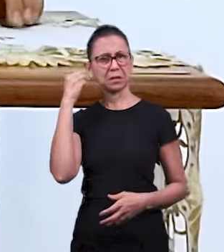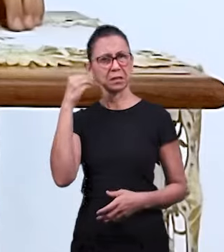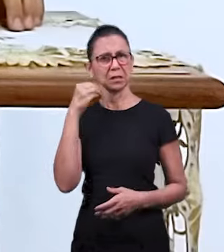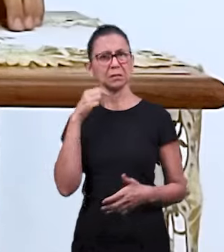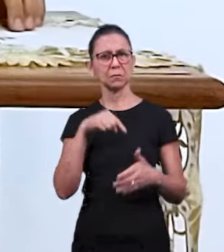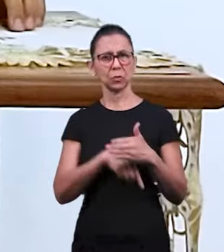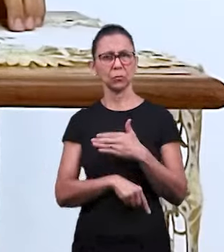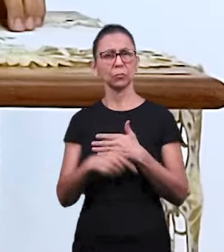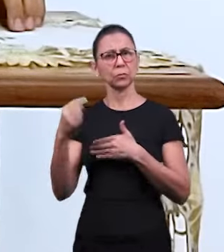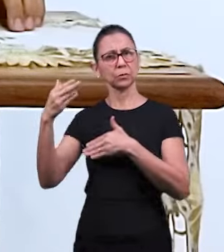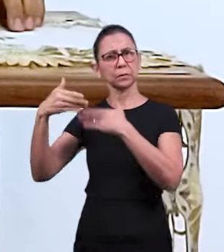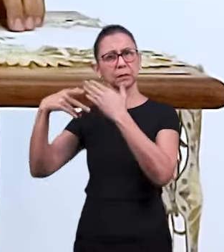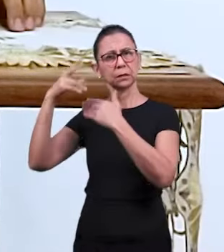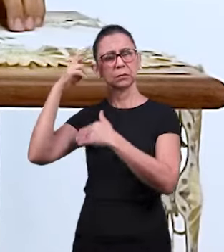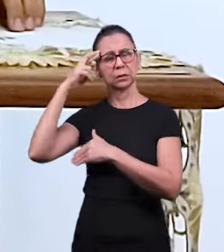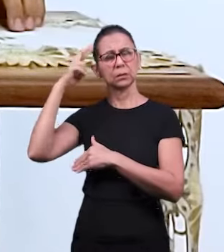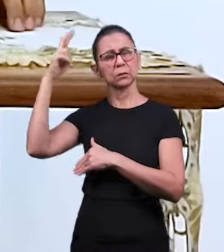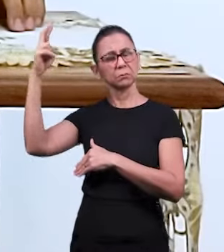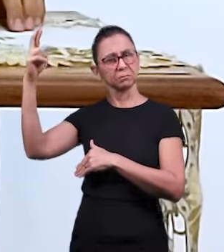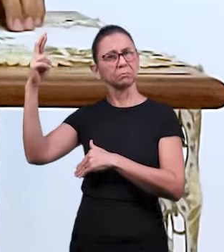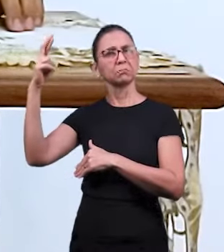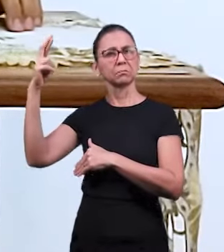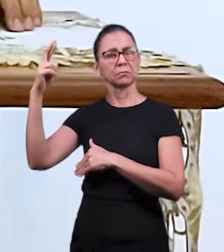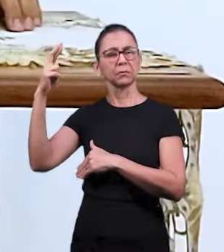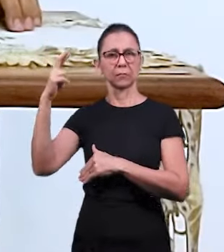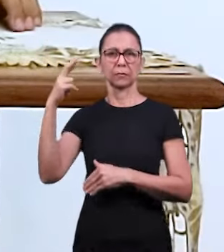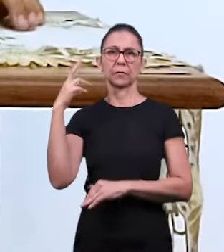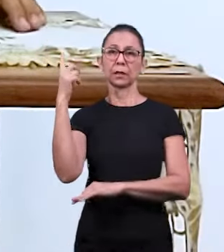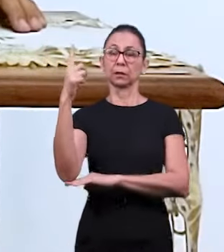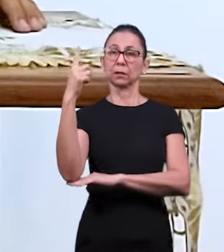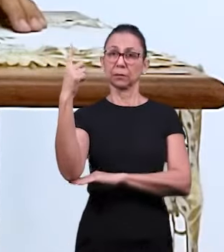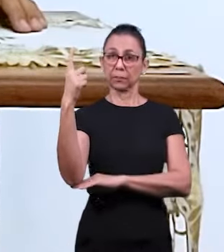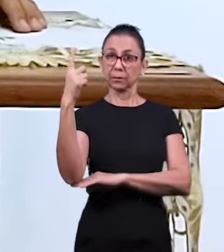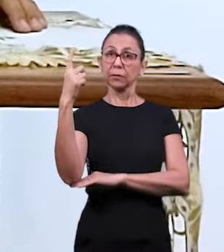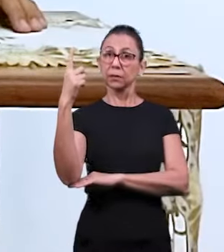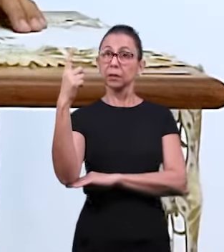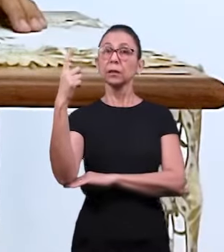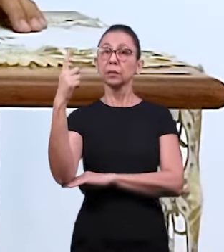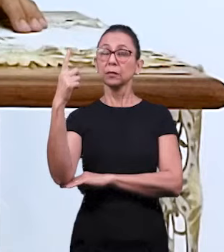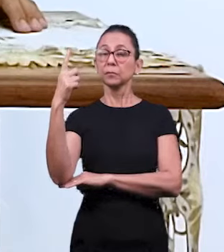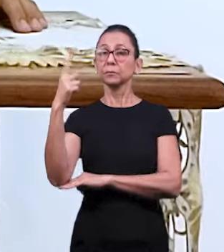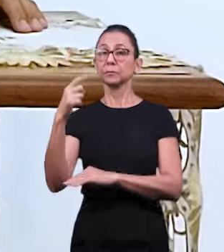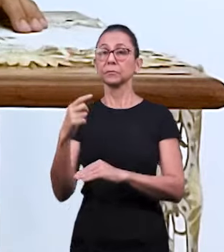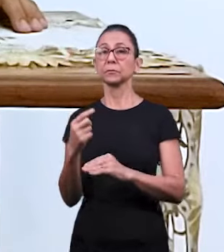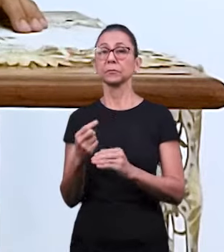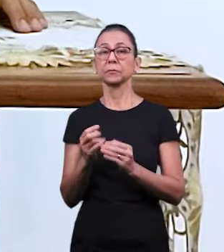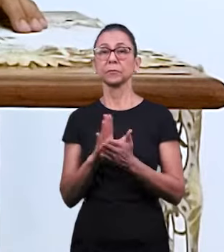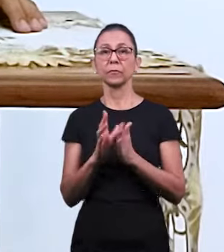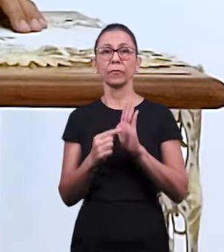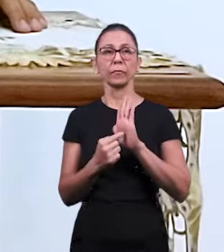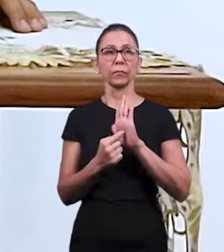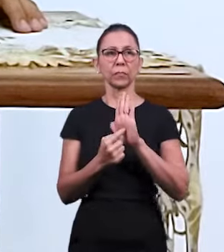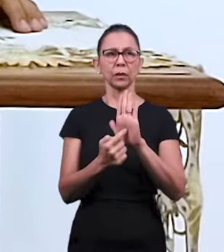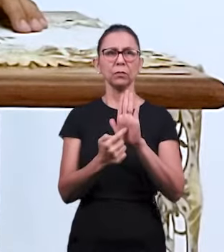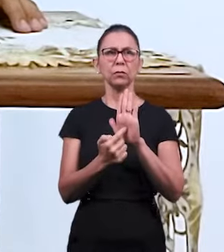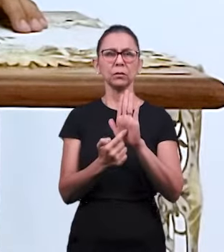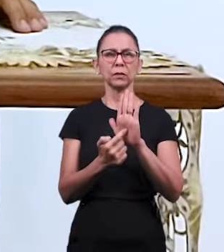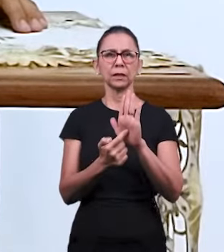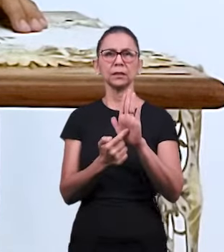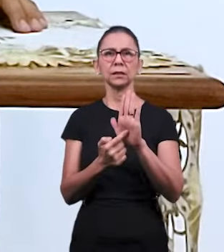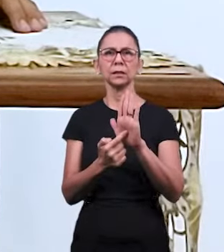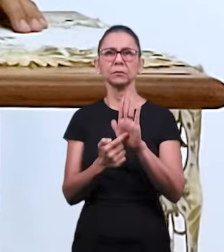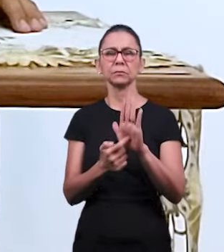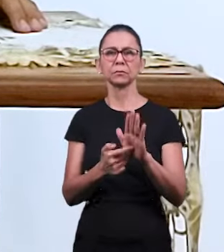хождение в присутствии Божьем. Библия говорит, что Давид был